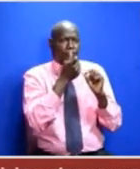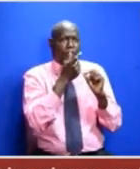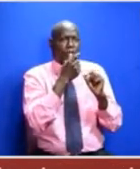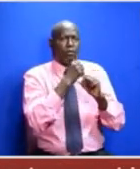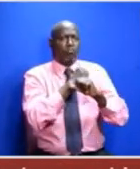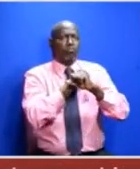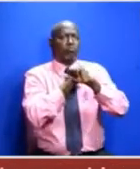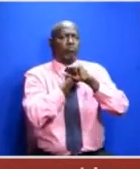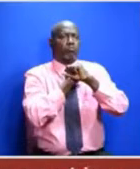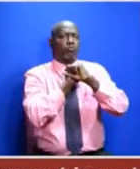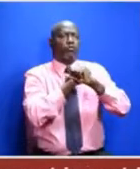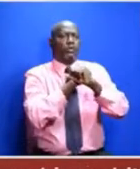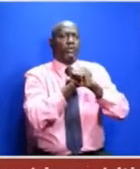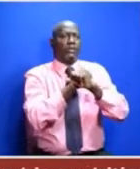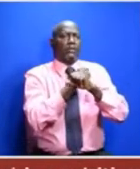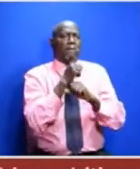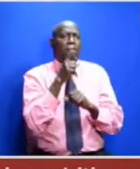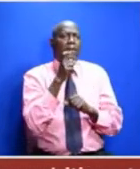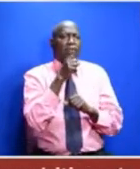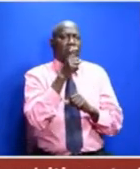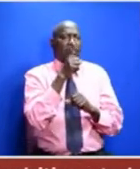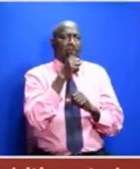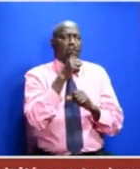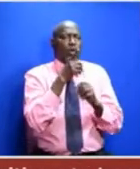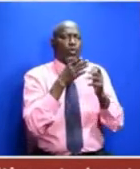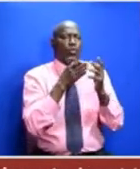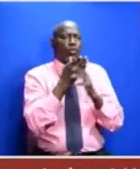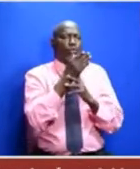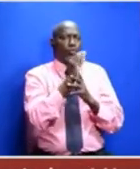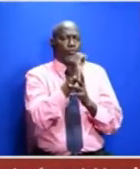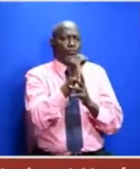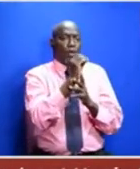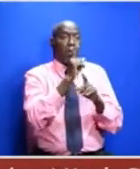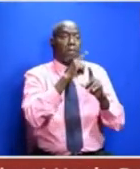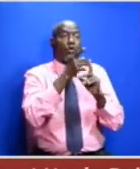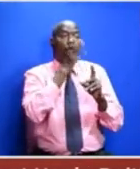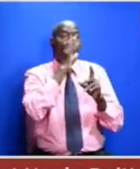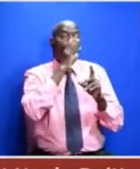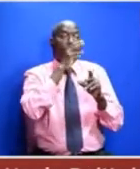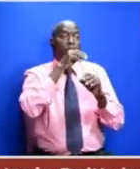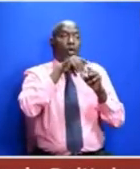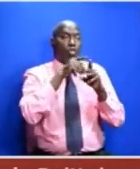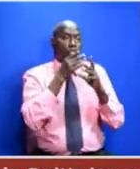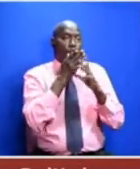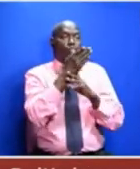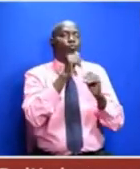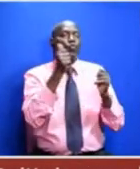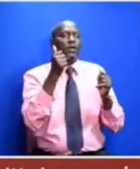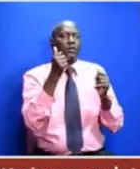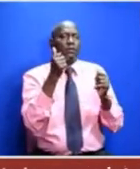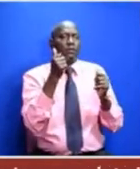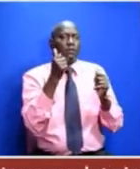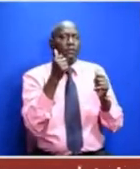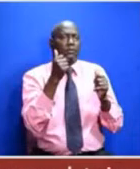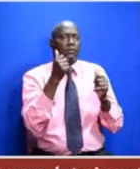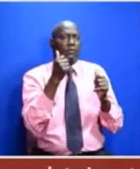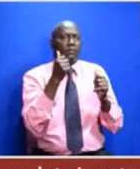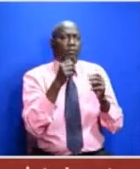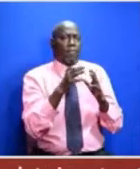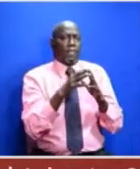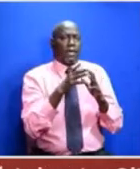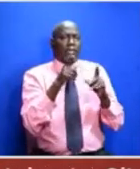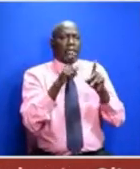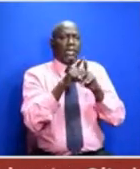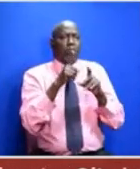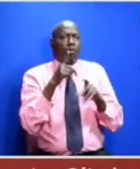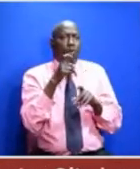sinazuia bacteria kupita, lakini maji yanapita ndani. Tuko pamoja. Maji yanapita ndani lakini bacteria ama wale